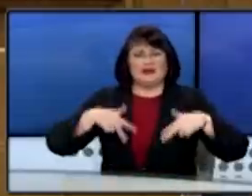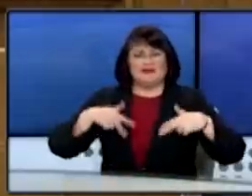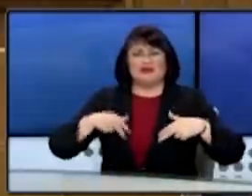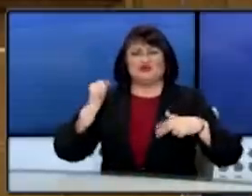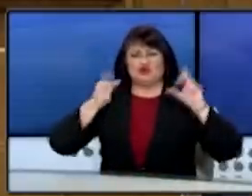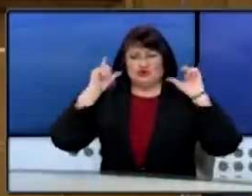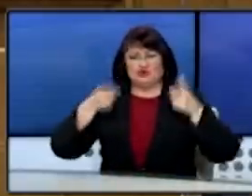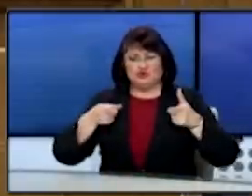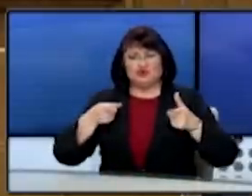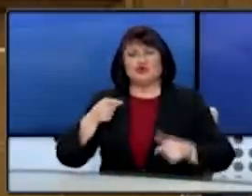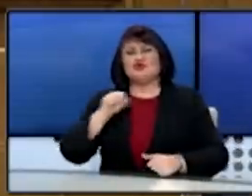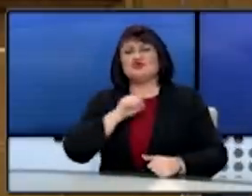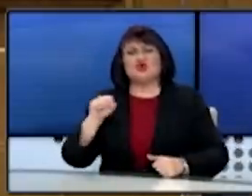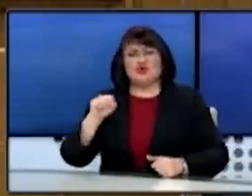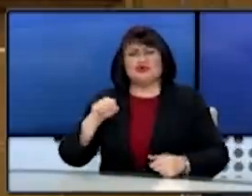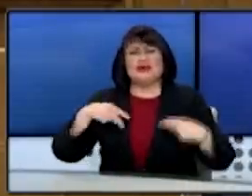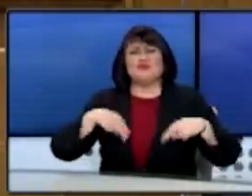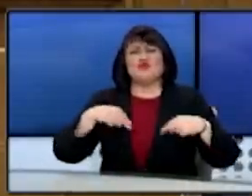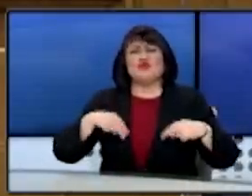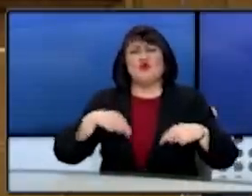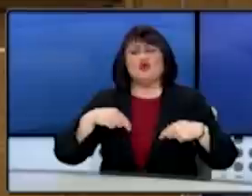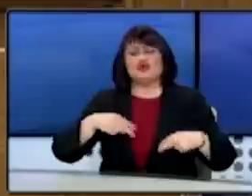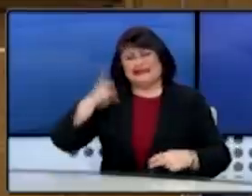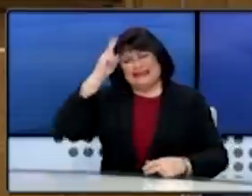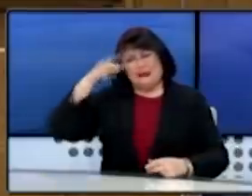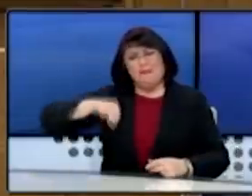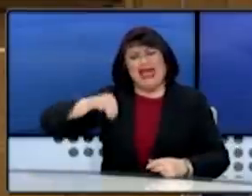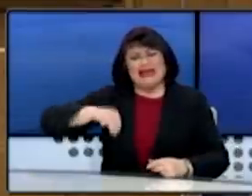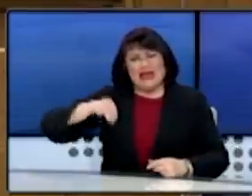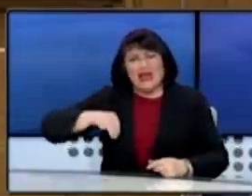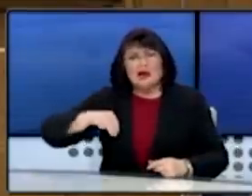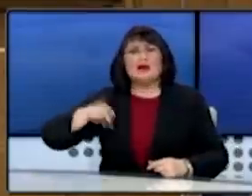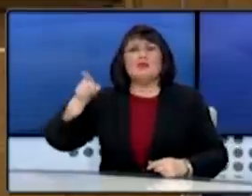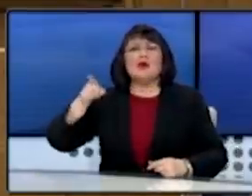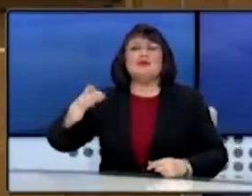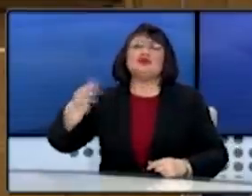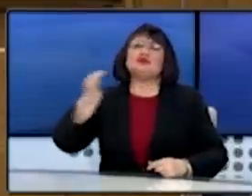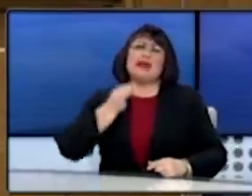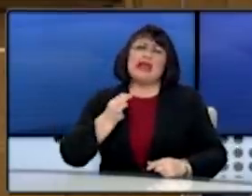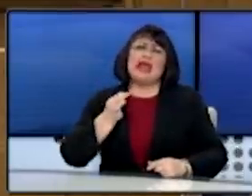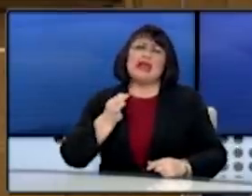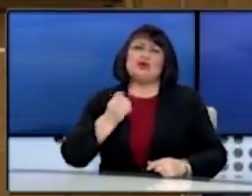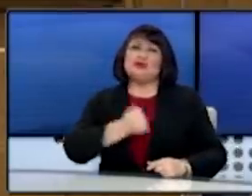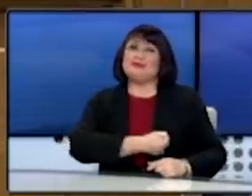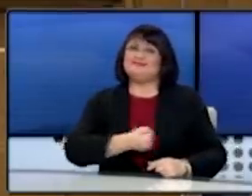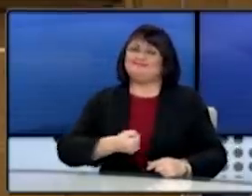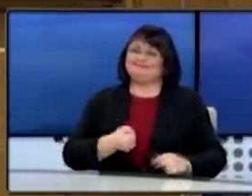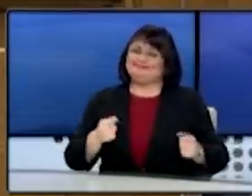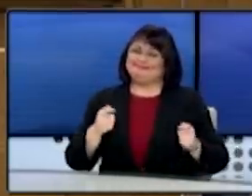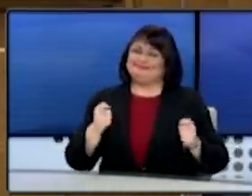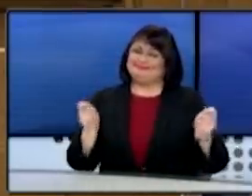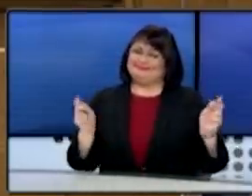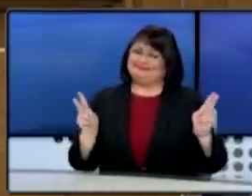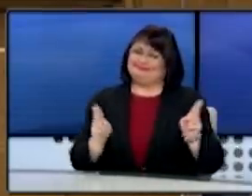του σοσιαλδημοκράτη Σόλτς, υπουργού της Μέρκελ, για να μην ξεχνιόμαστε, που προβάλλει τα γνωστά περί σφιχτής δημοσιονομικής